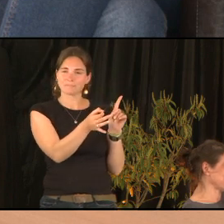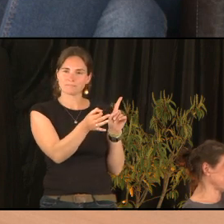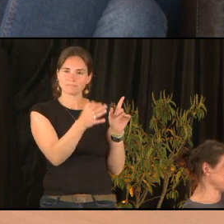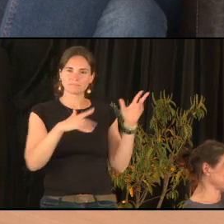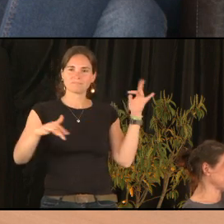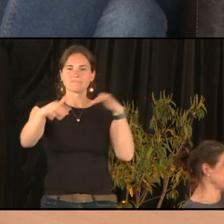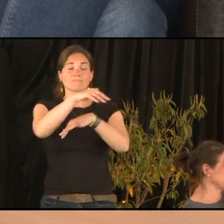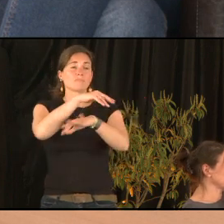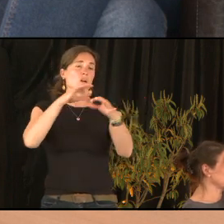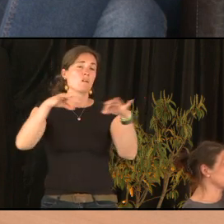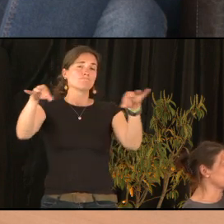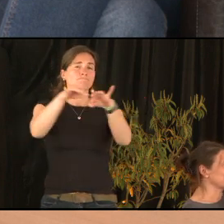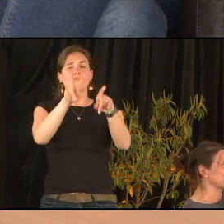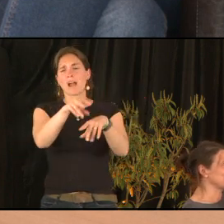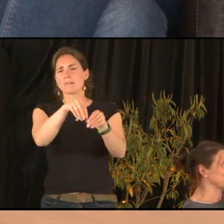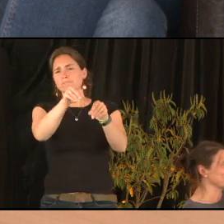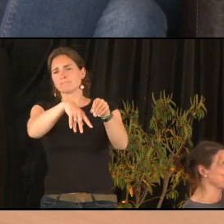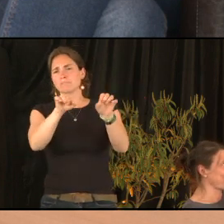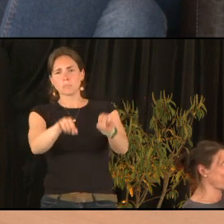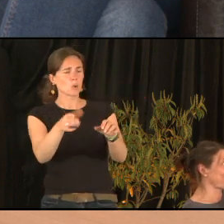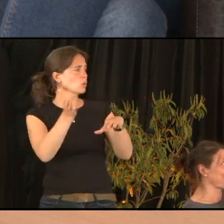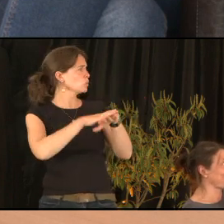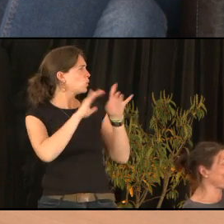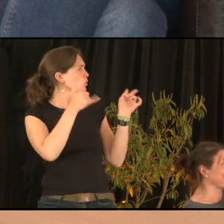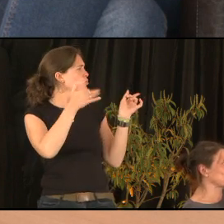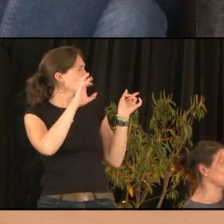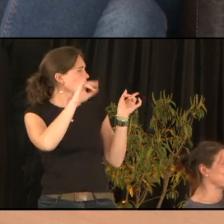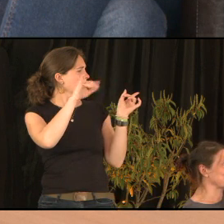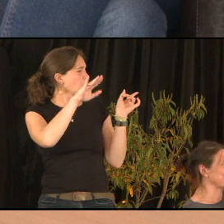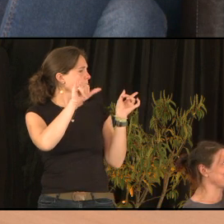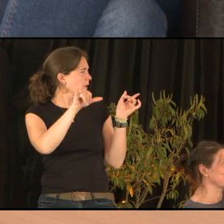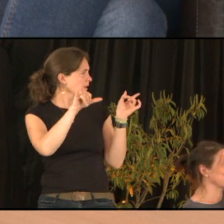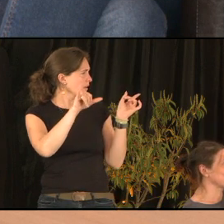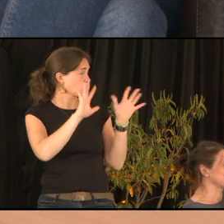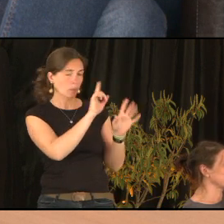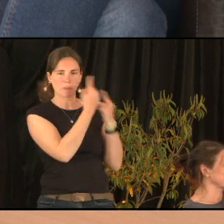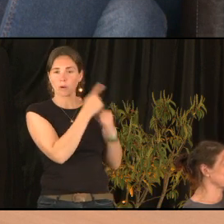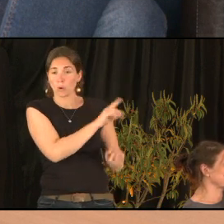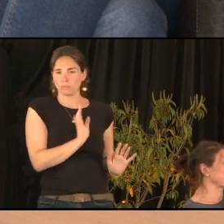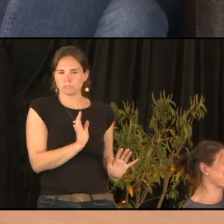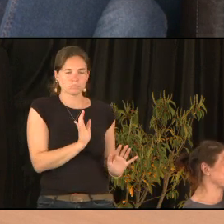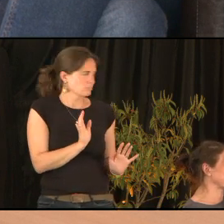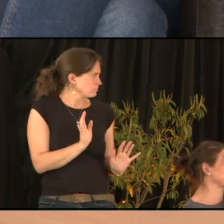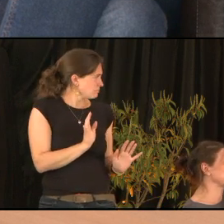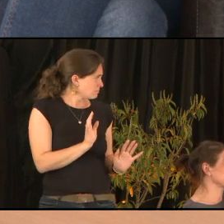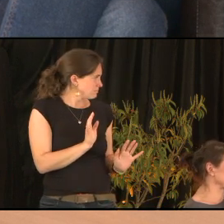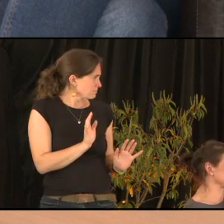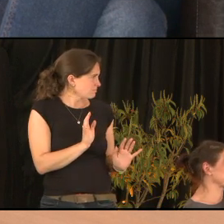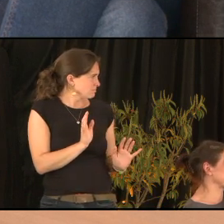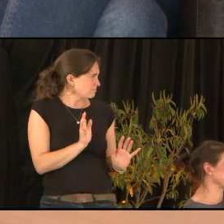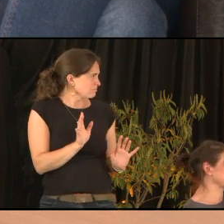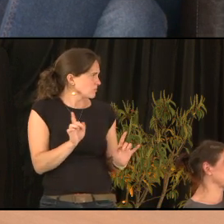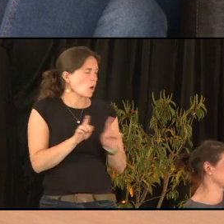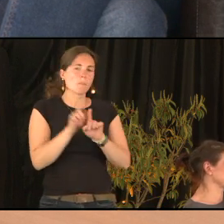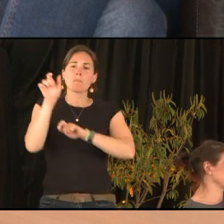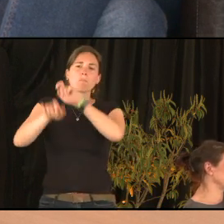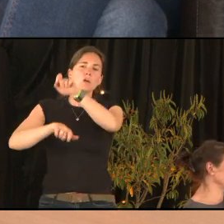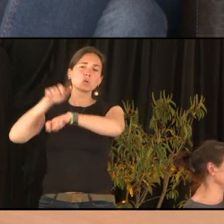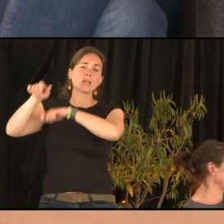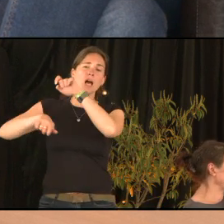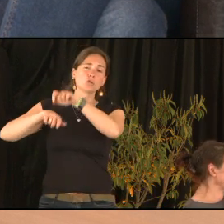créé un langage singulier. Parce que, imaginez, 20 ans loin du monde des hommes, ça a créé chez lui une espèce de